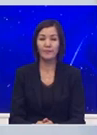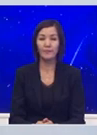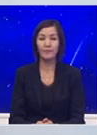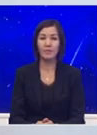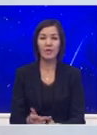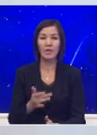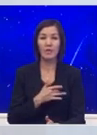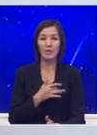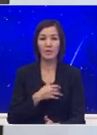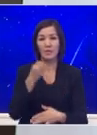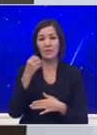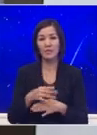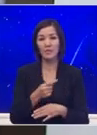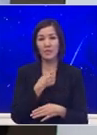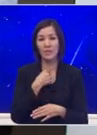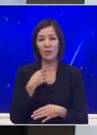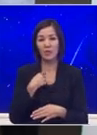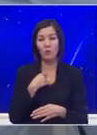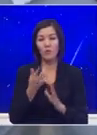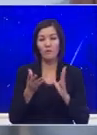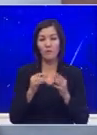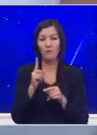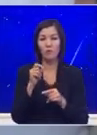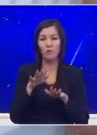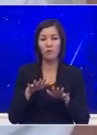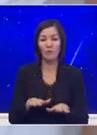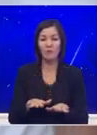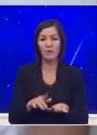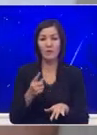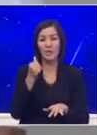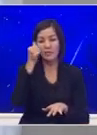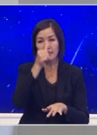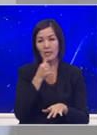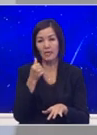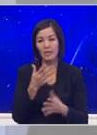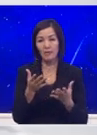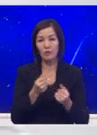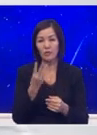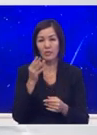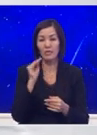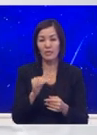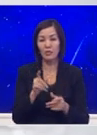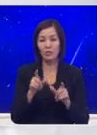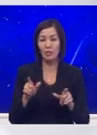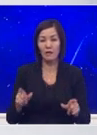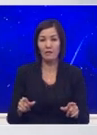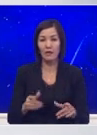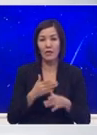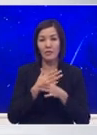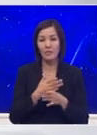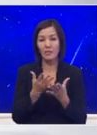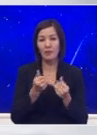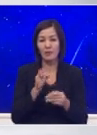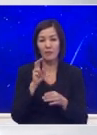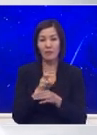кардиологический центр тот и кургана рассчитан на 100 мест за год стационарное лечение здесь получали 3000 человек а за консультации врачей